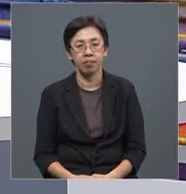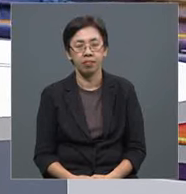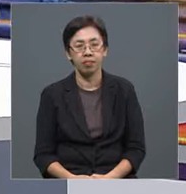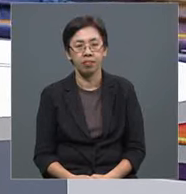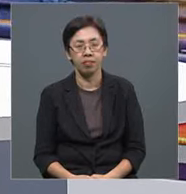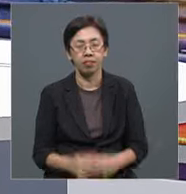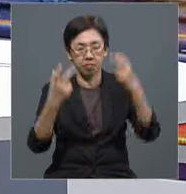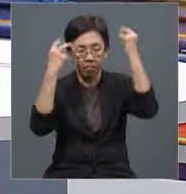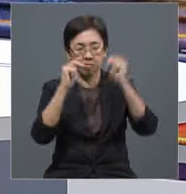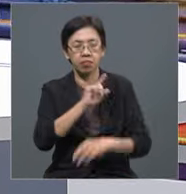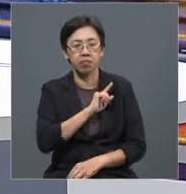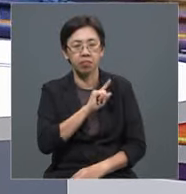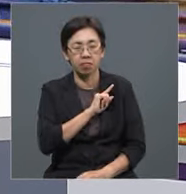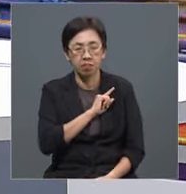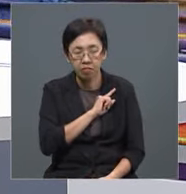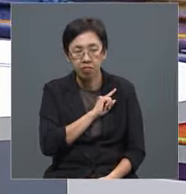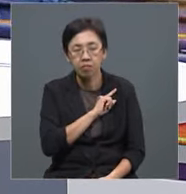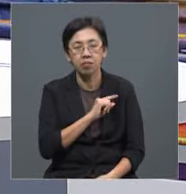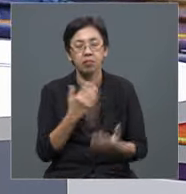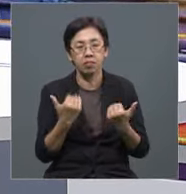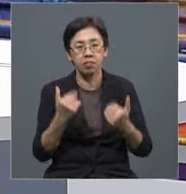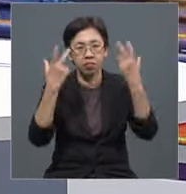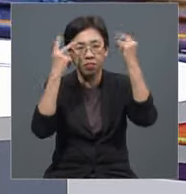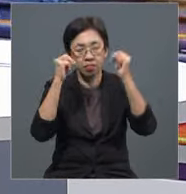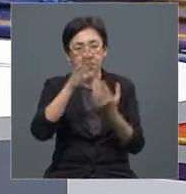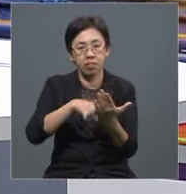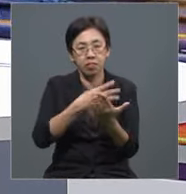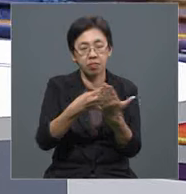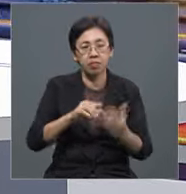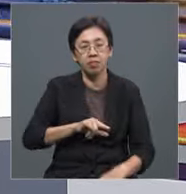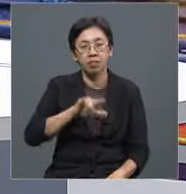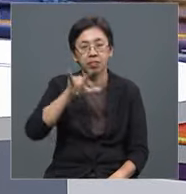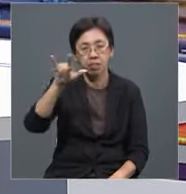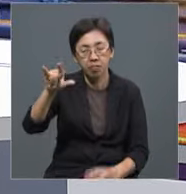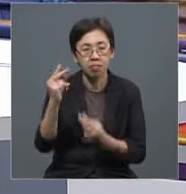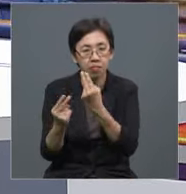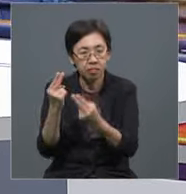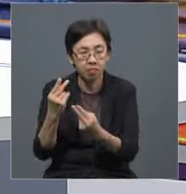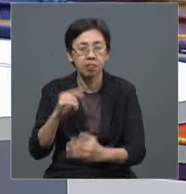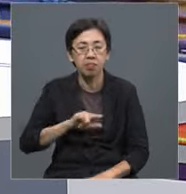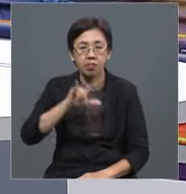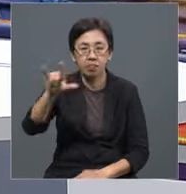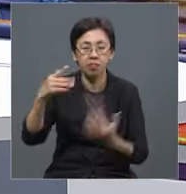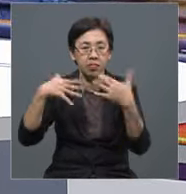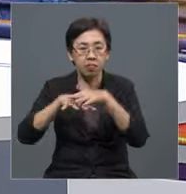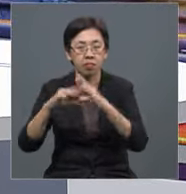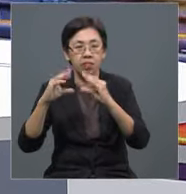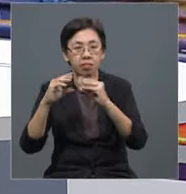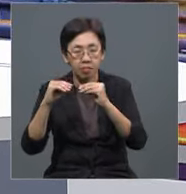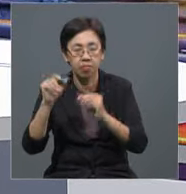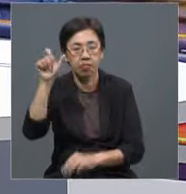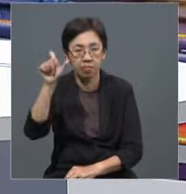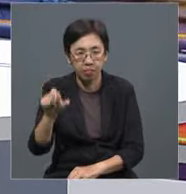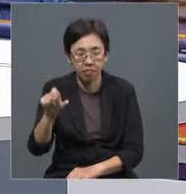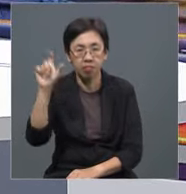ส่วนภารกิจท่านนายกรัฐมนตรีนะครับโดยท่านนายกรัฐมนตรีมีกำหนดการที่จะเดินทางทั้งไปเยือนและไปเข้าร่วมประชุมที่สาธารณรัฐฝรั่งเศ